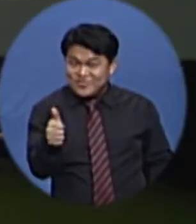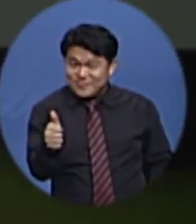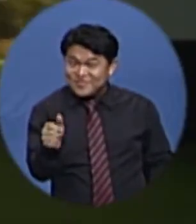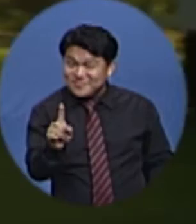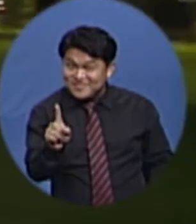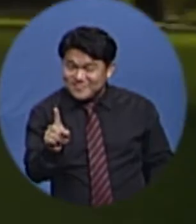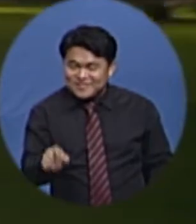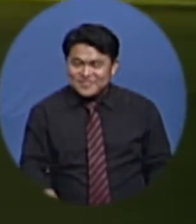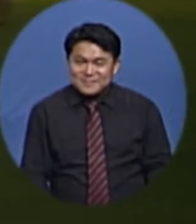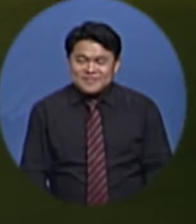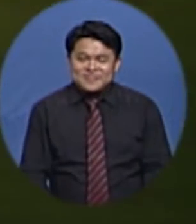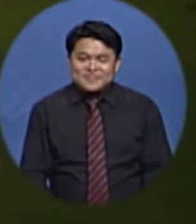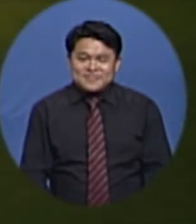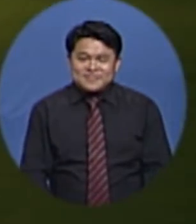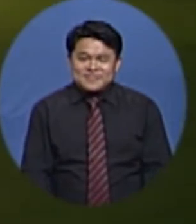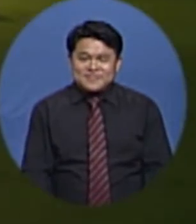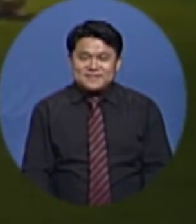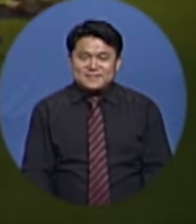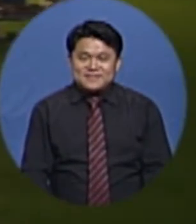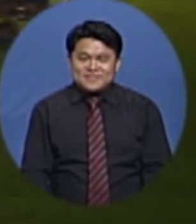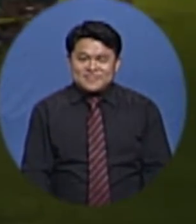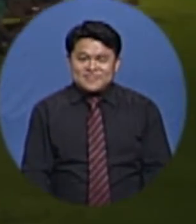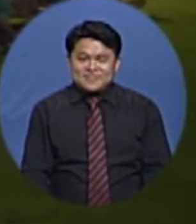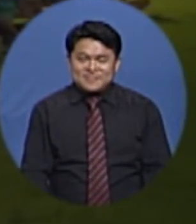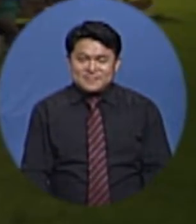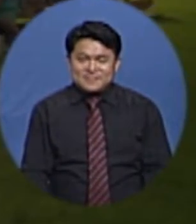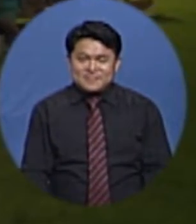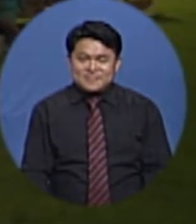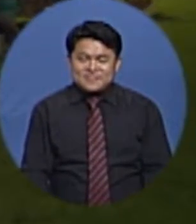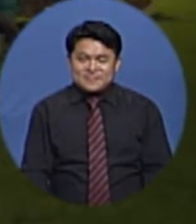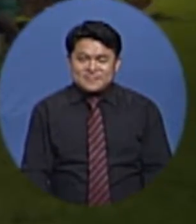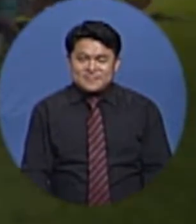어떨까요? 복지TV 뉴스 이명호입니다.